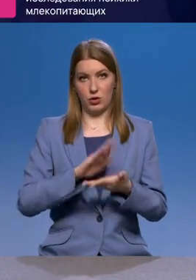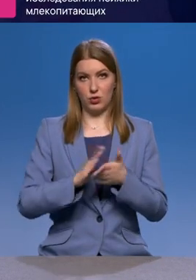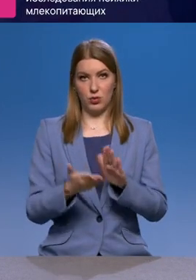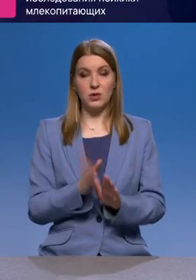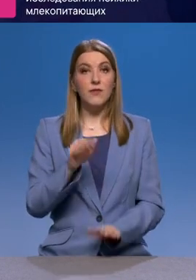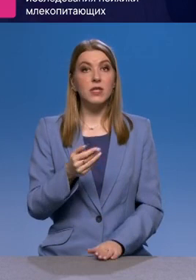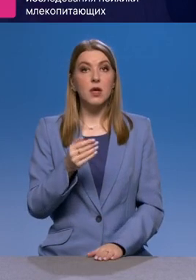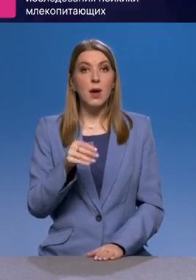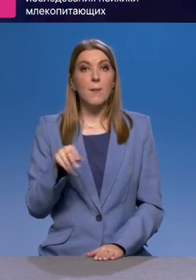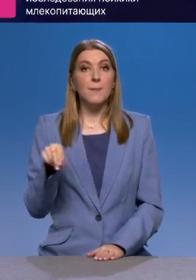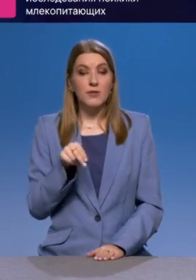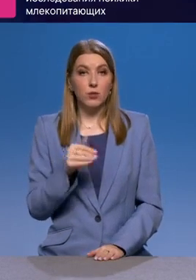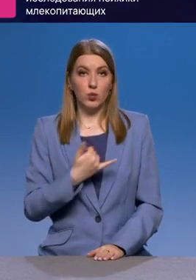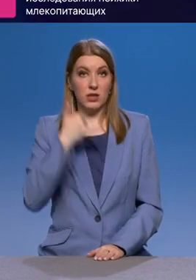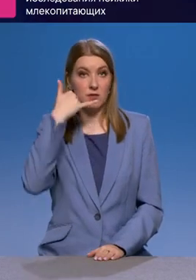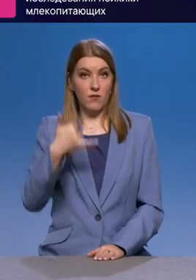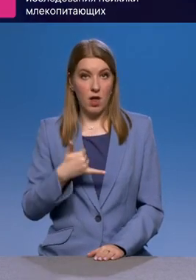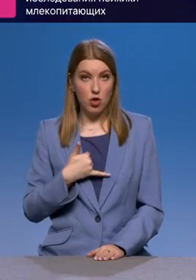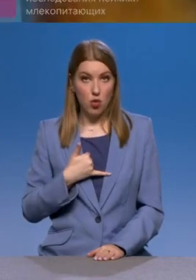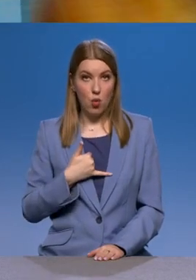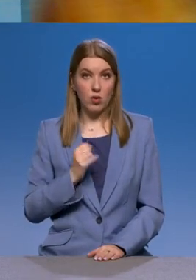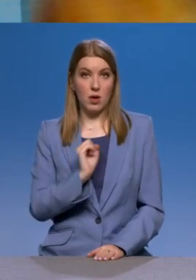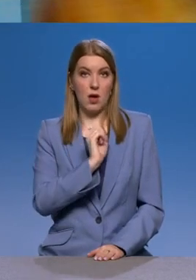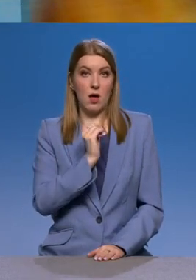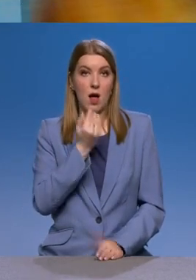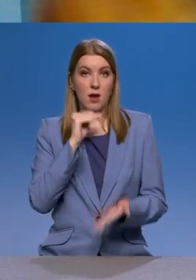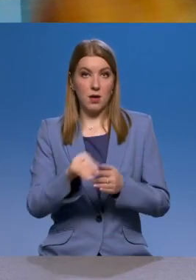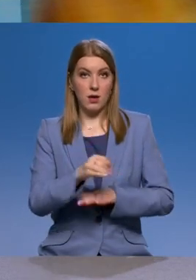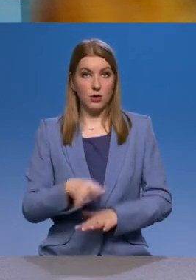минутку, послушаем телезрительницу Элину из Ленинградской области. Элина, здравствуйте.